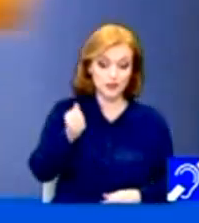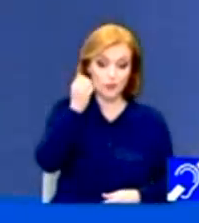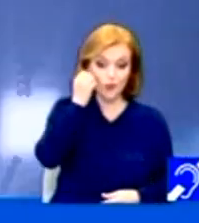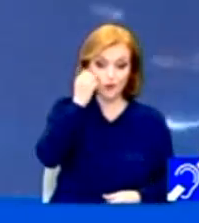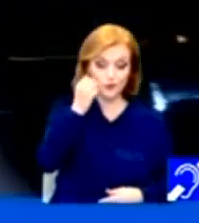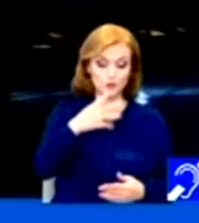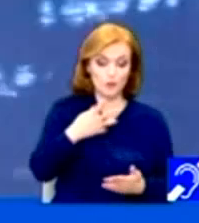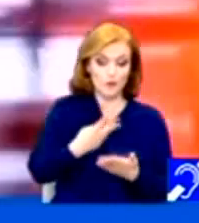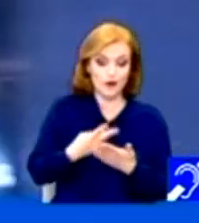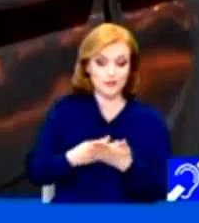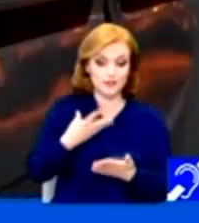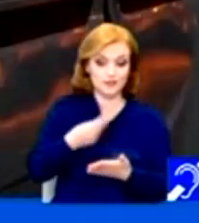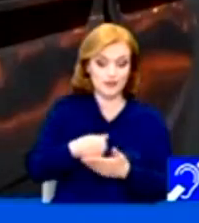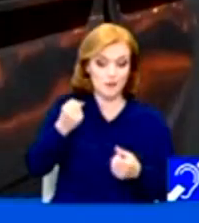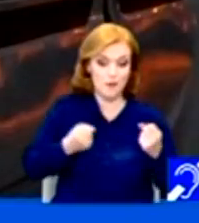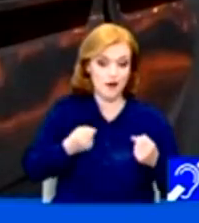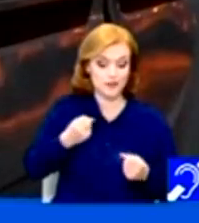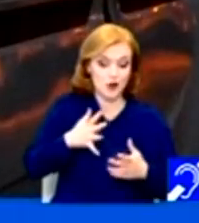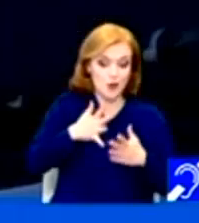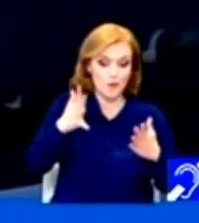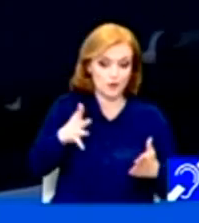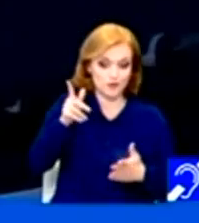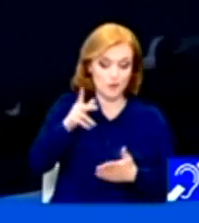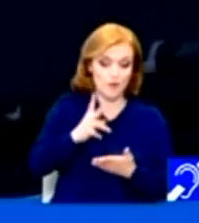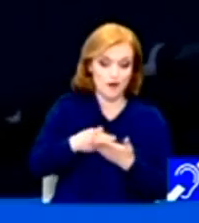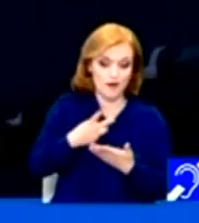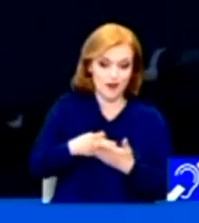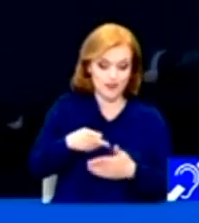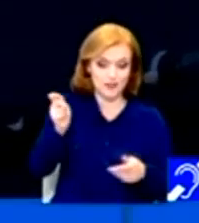etala vehiculele personalizate. Imagini de la Festivalul